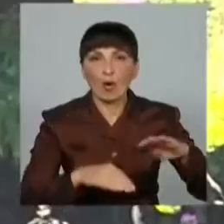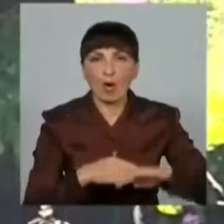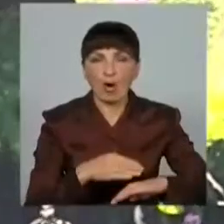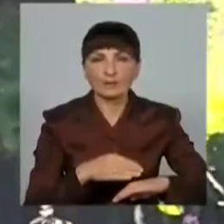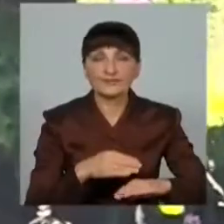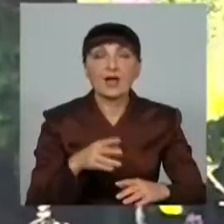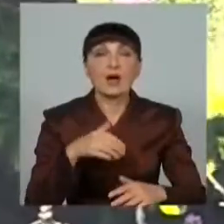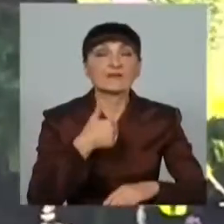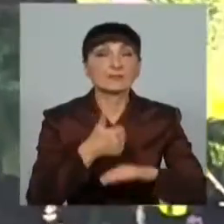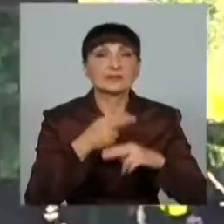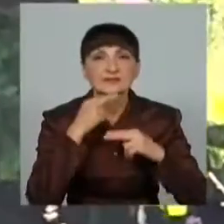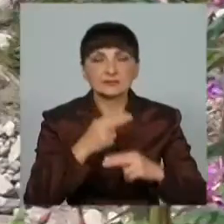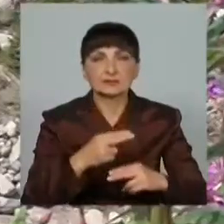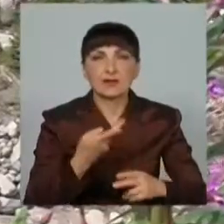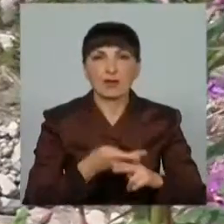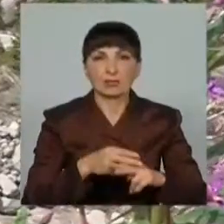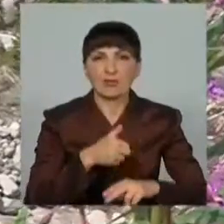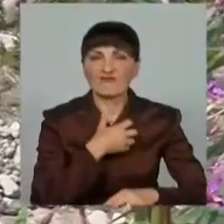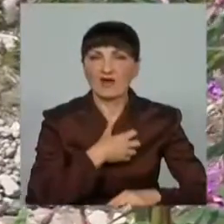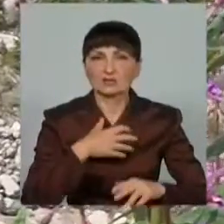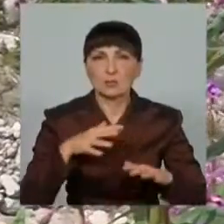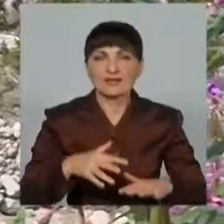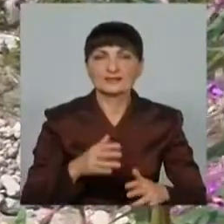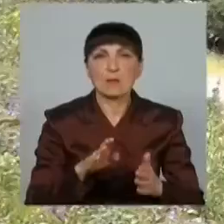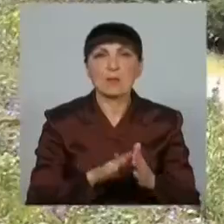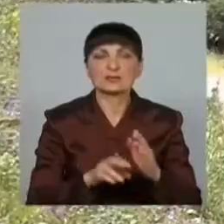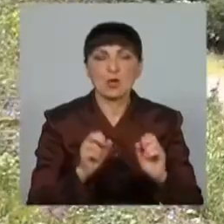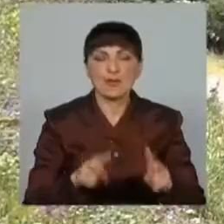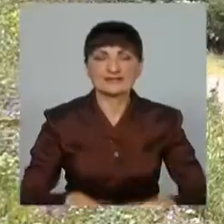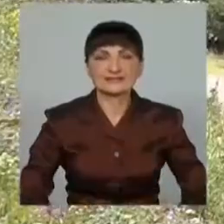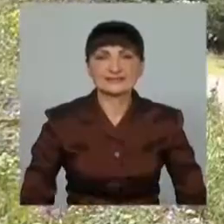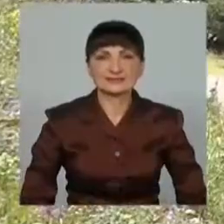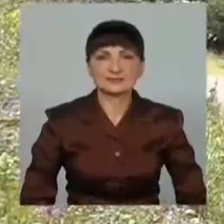приоритете безопасность туристов. Айдана Нураш, Нурбол Абдикаримов, телеканал Алматы.